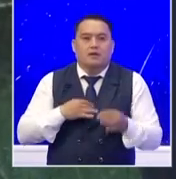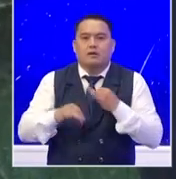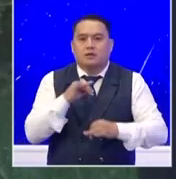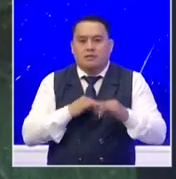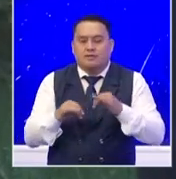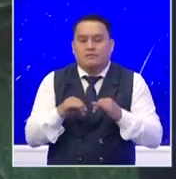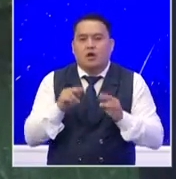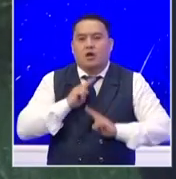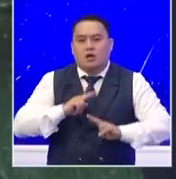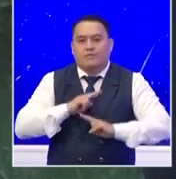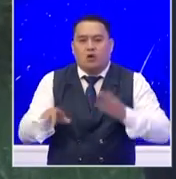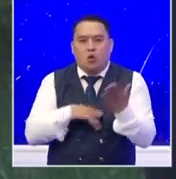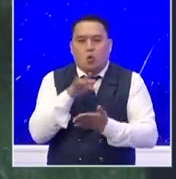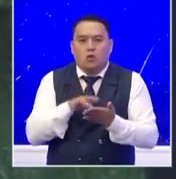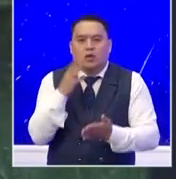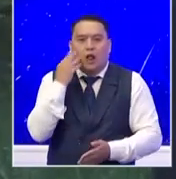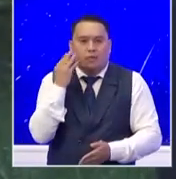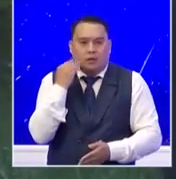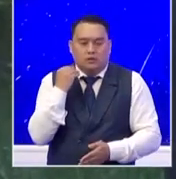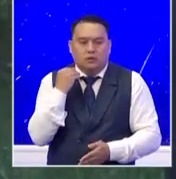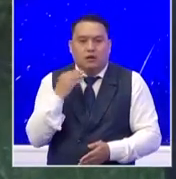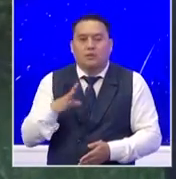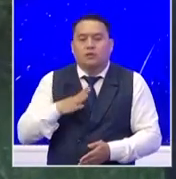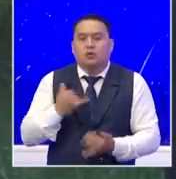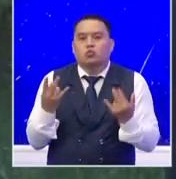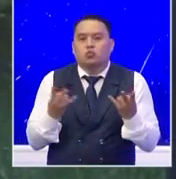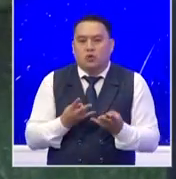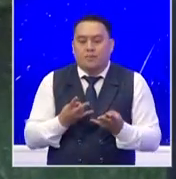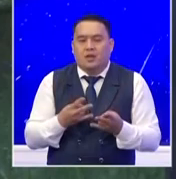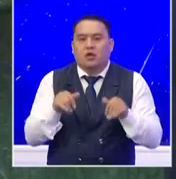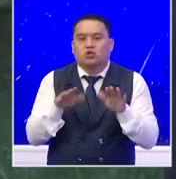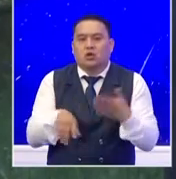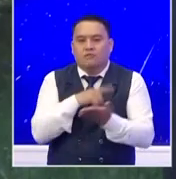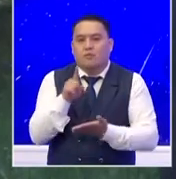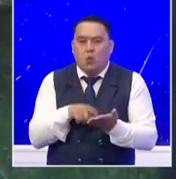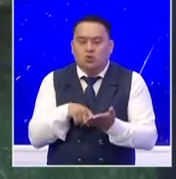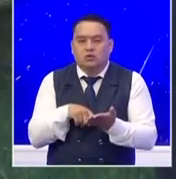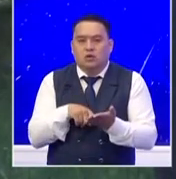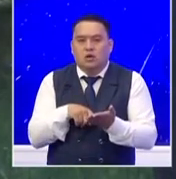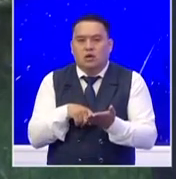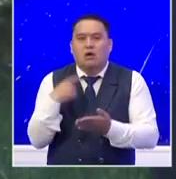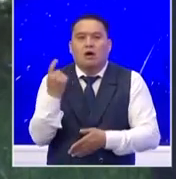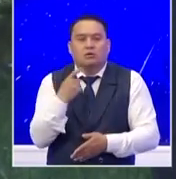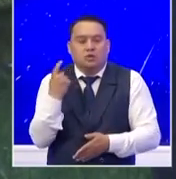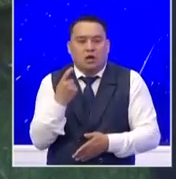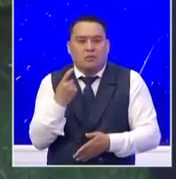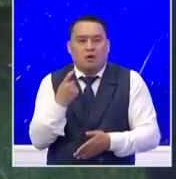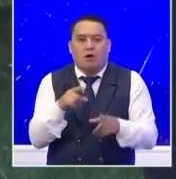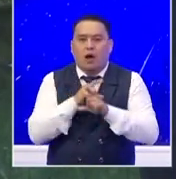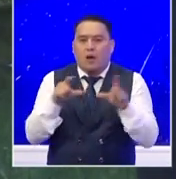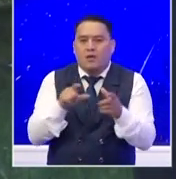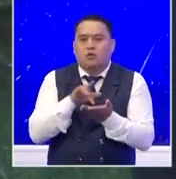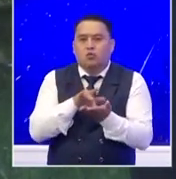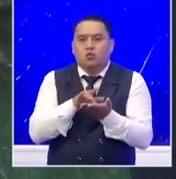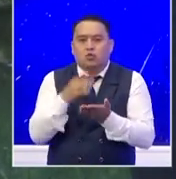разговаривали с коллегой с города Алматы, так как нужно решать вопрос с владельцами объектов